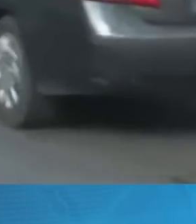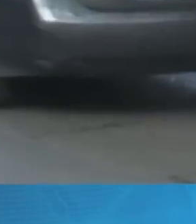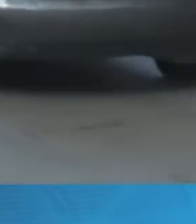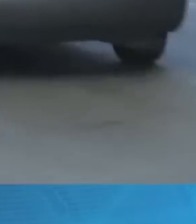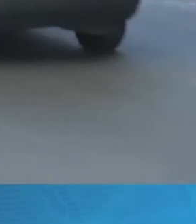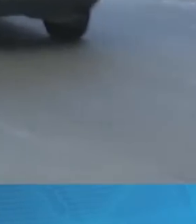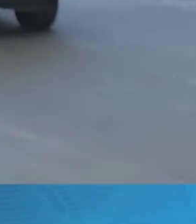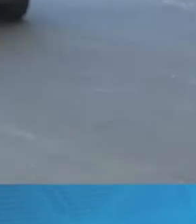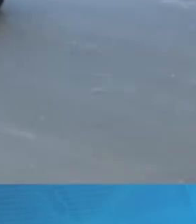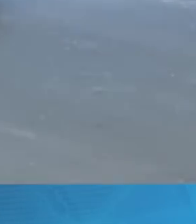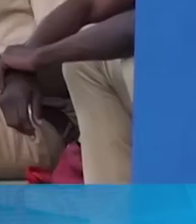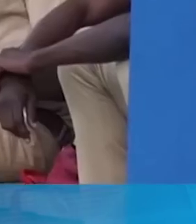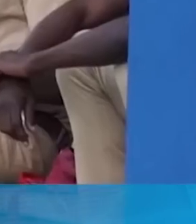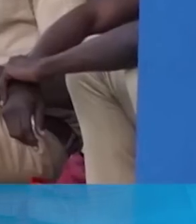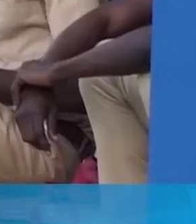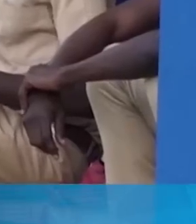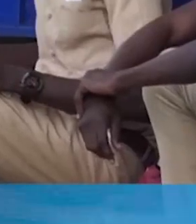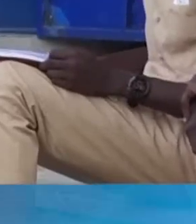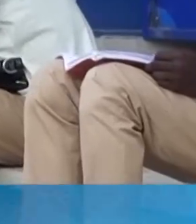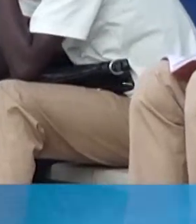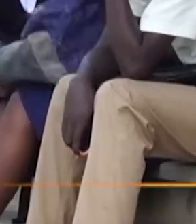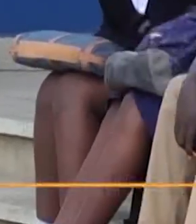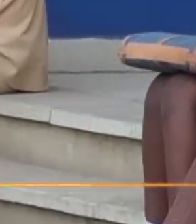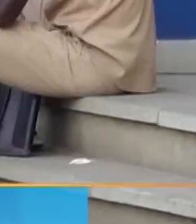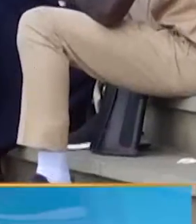sont déclarés admis, soit un taux de réussite de